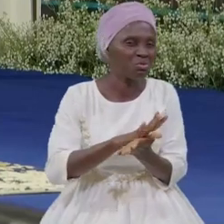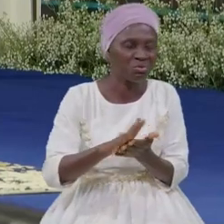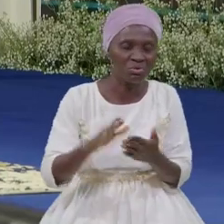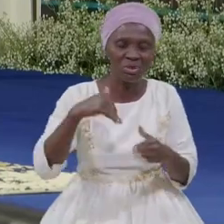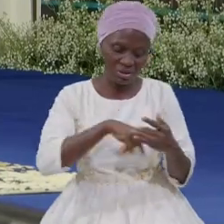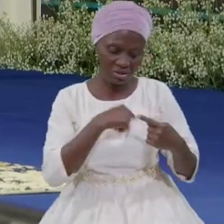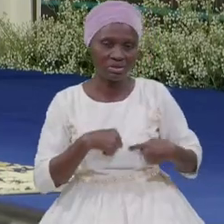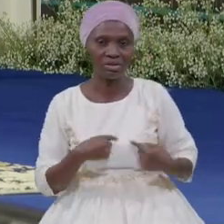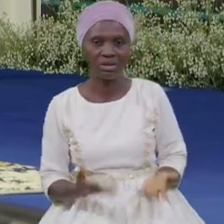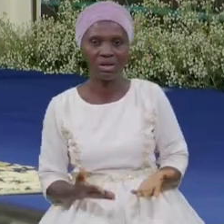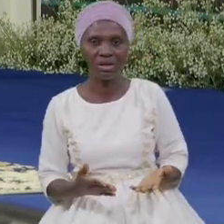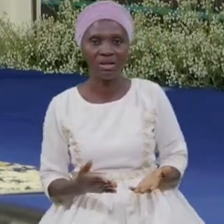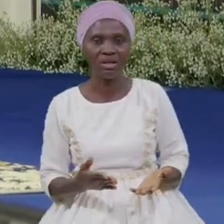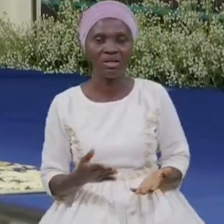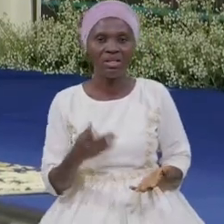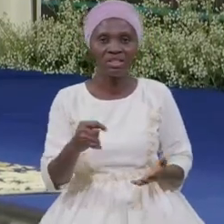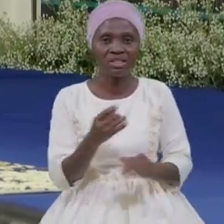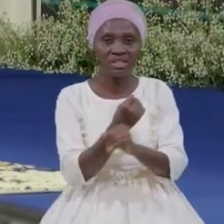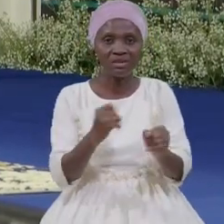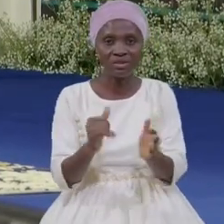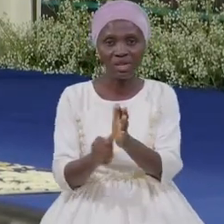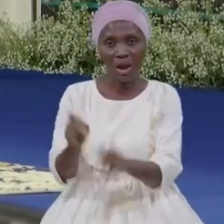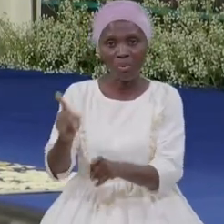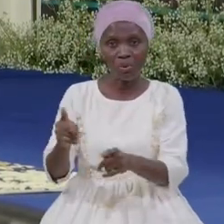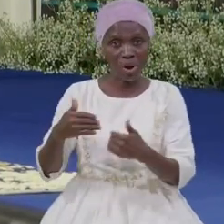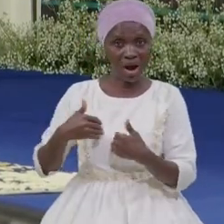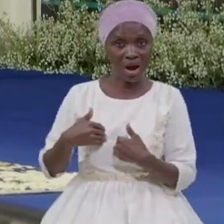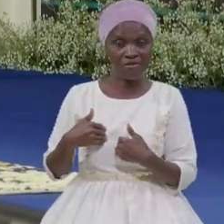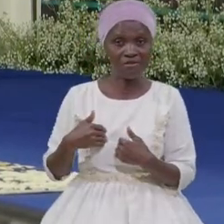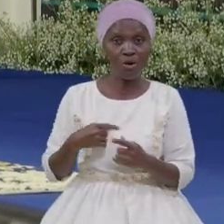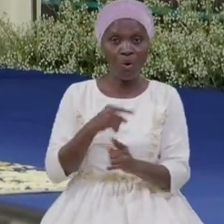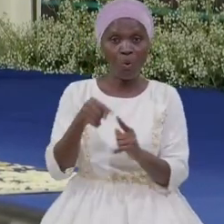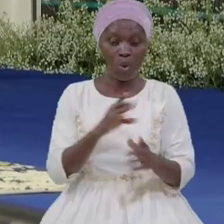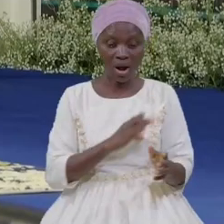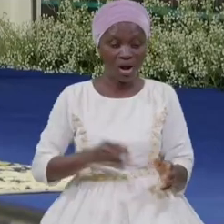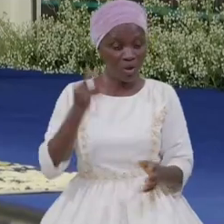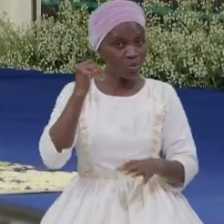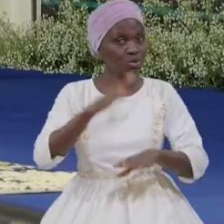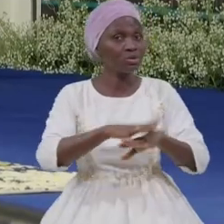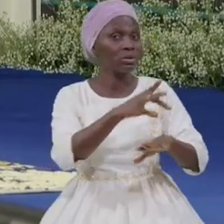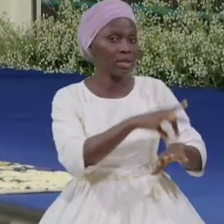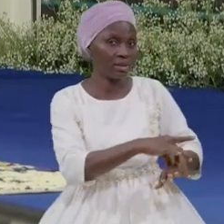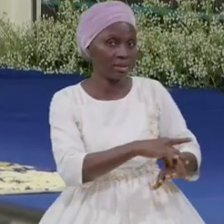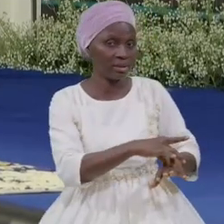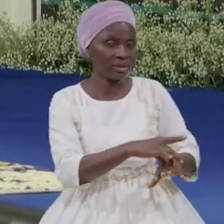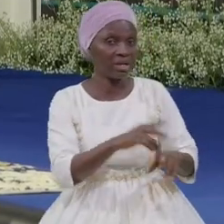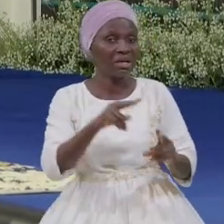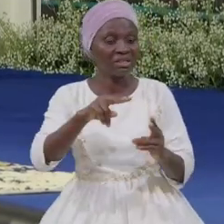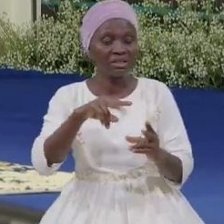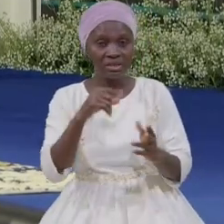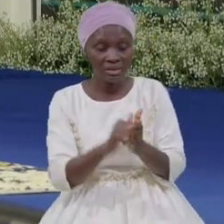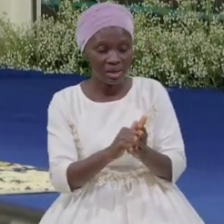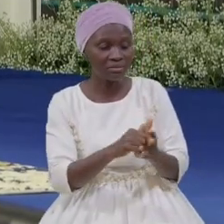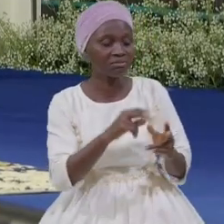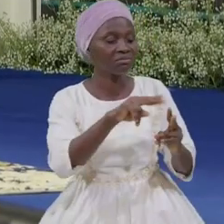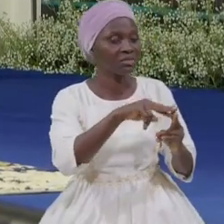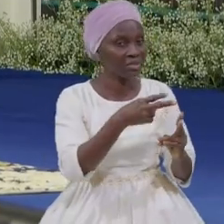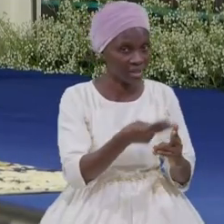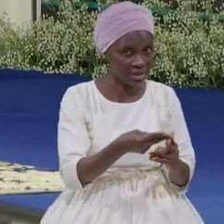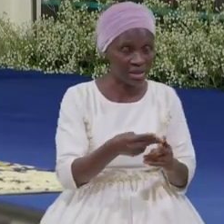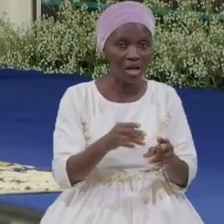n'est même pas égal au salut que les gens ont eu quand Christ était sur la terre. Je ne te condamne pas non plus, je